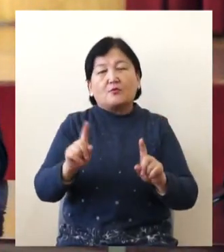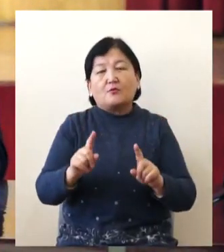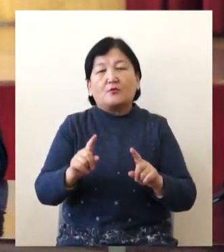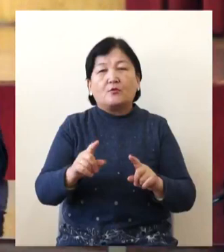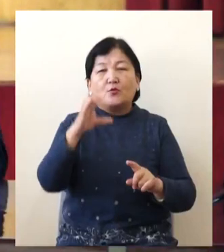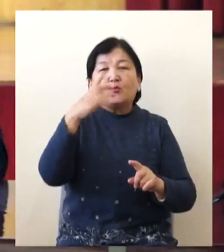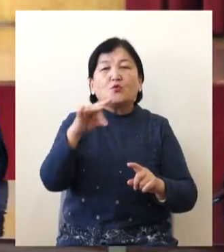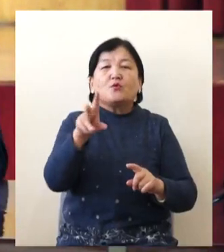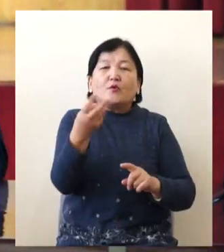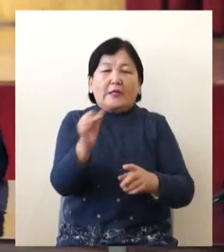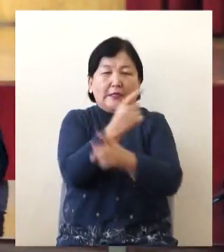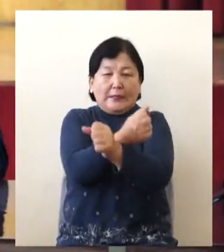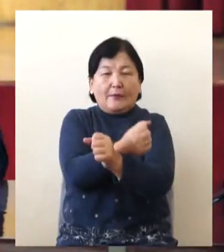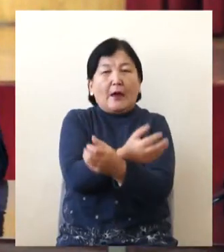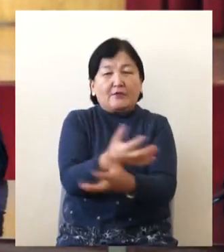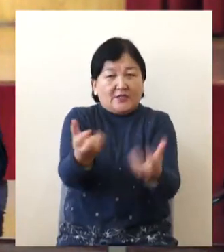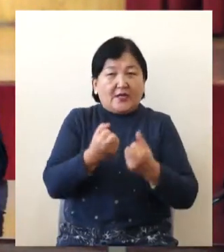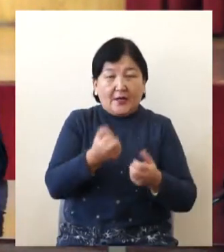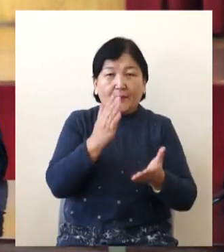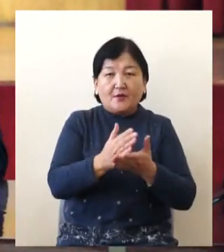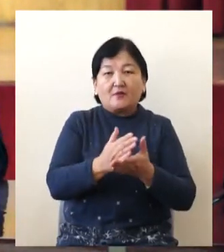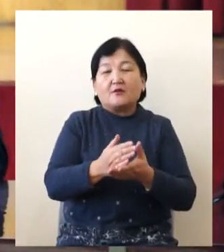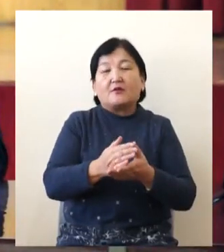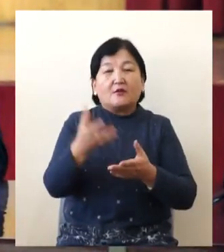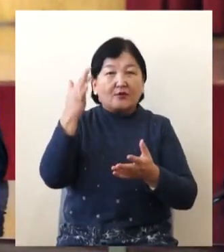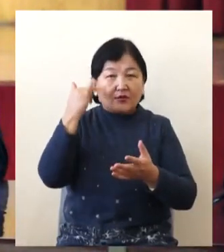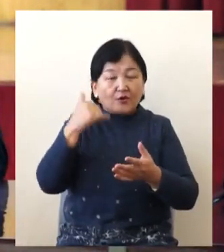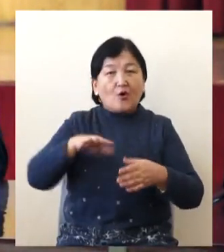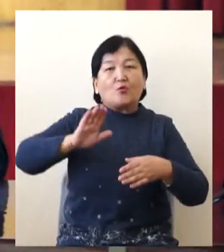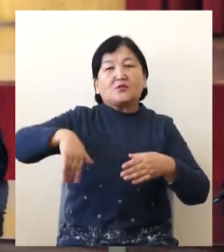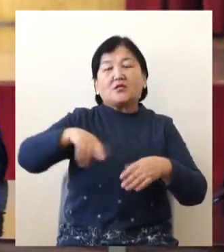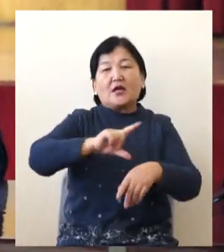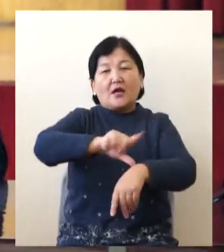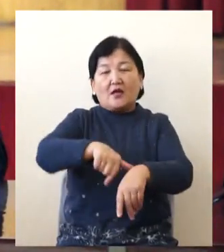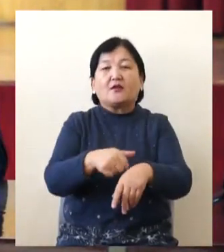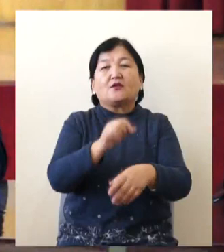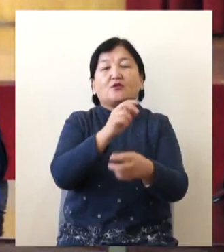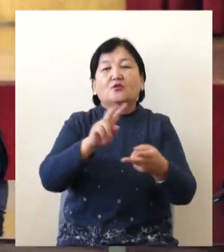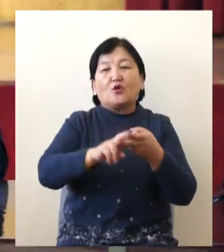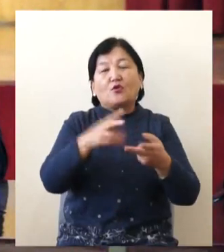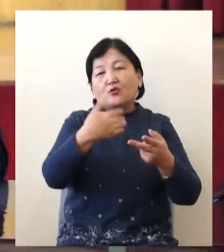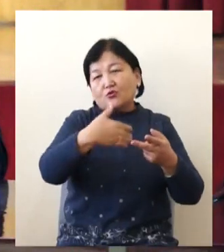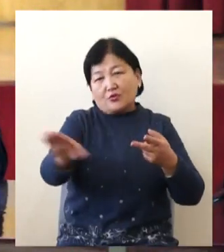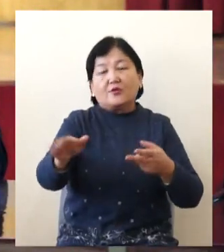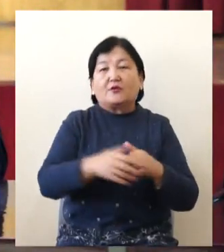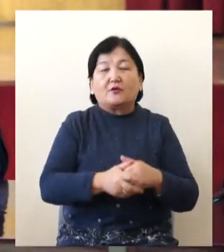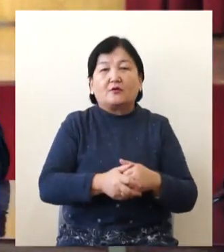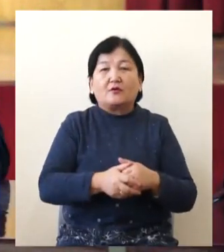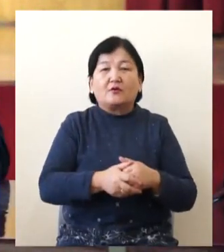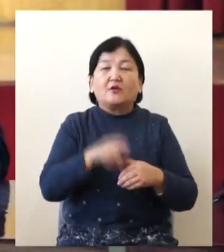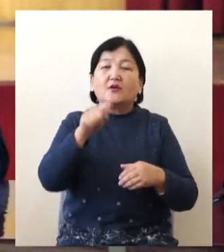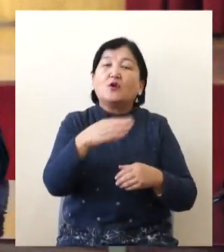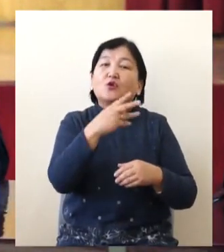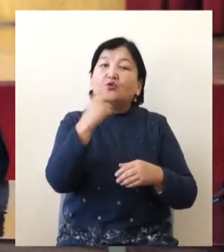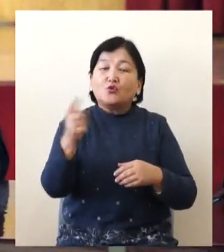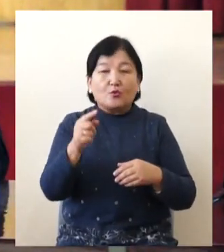Сүрдүүлэнтэй баримтлага болдог. Гинт сулалдаг. Эсвэл шүүхийн шийдвэрүүд нь замхран алга